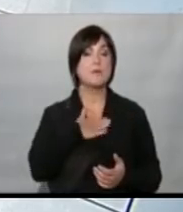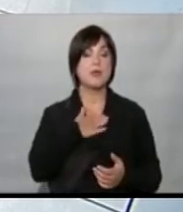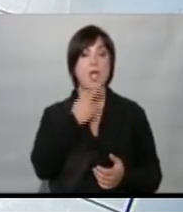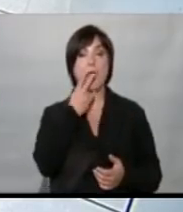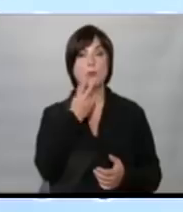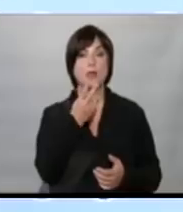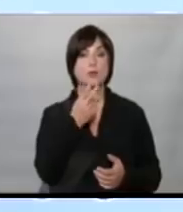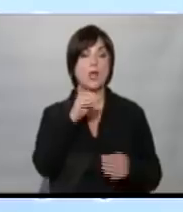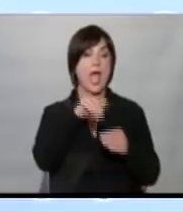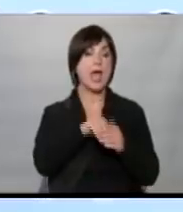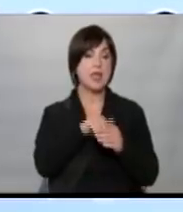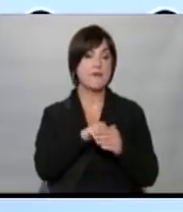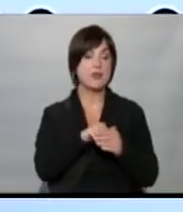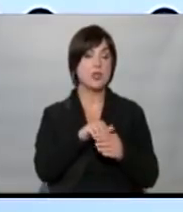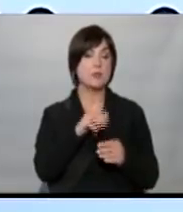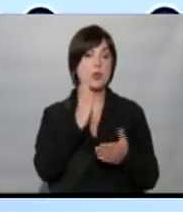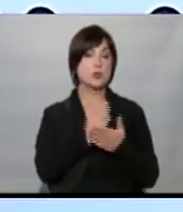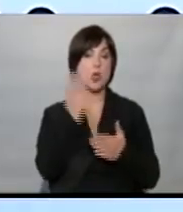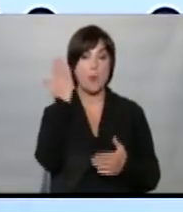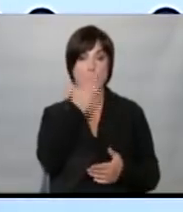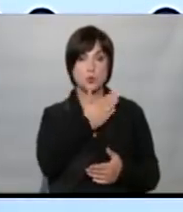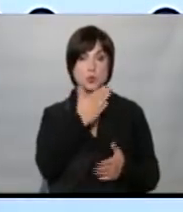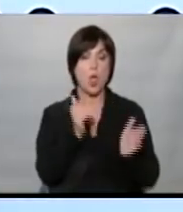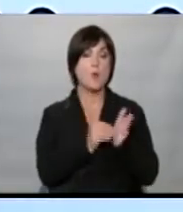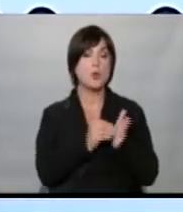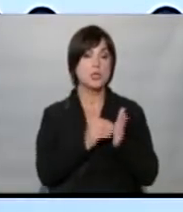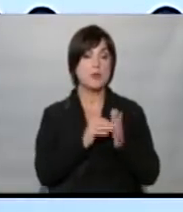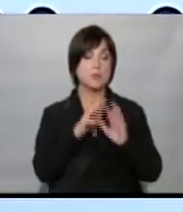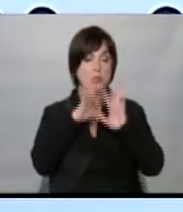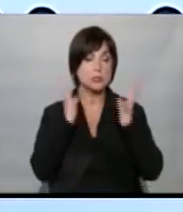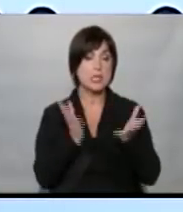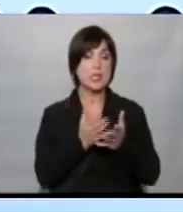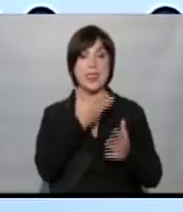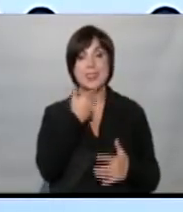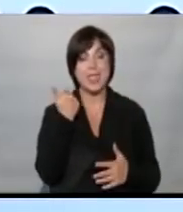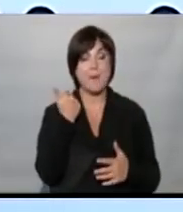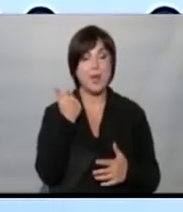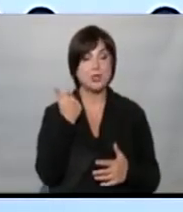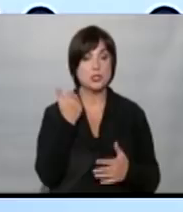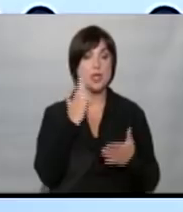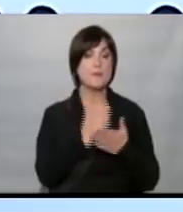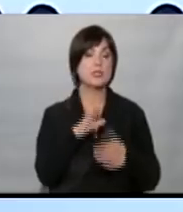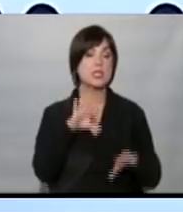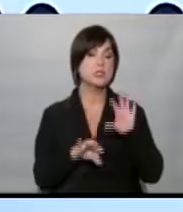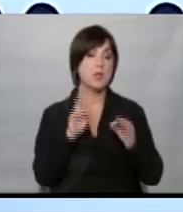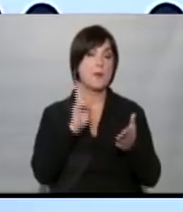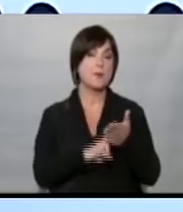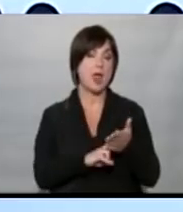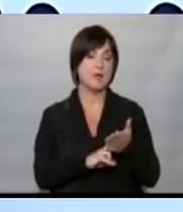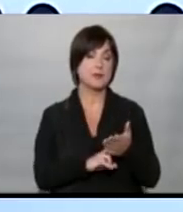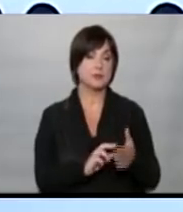предвид дека референдумот дури да го постигнеше потребниот цензус, немаше да биде извор на правна